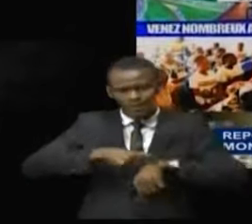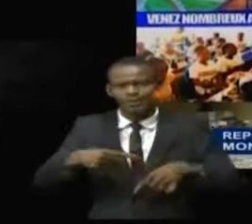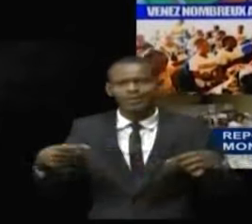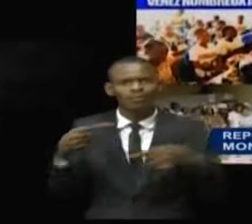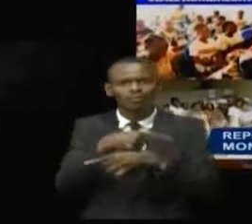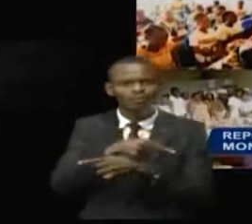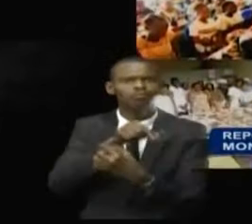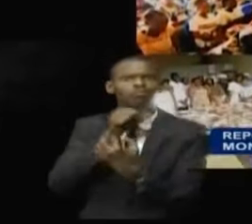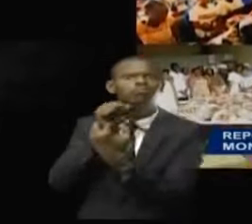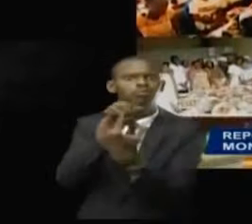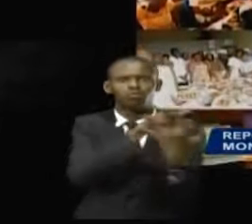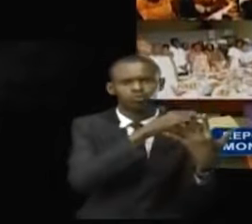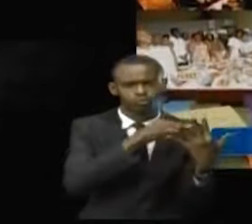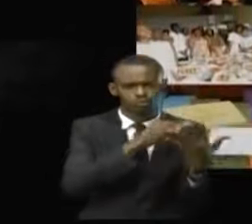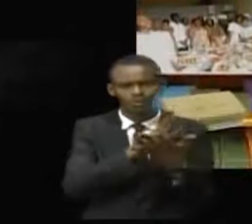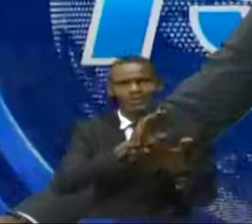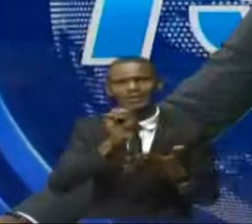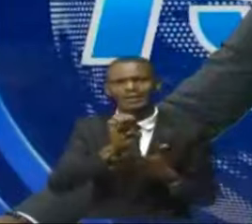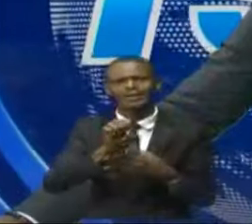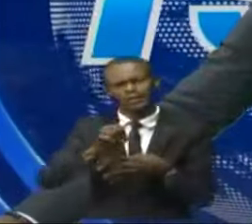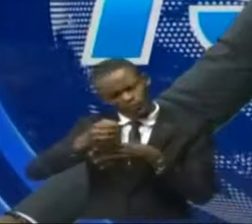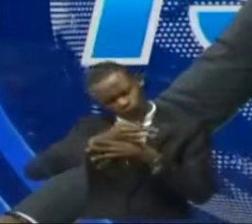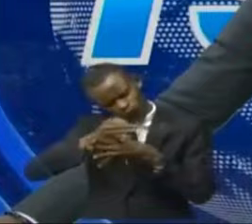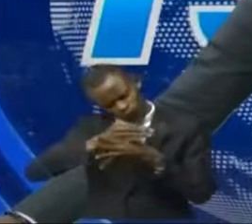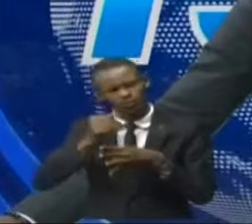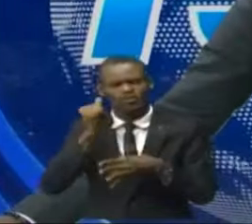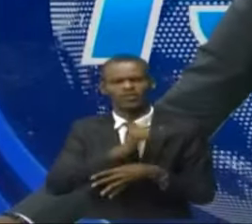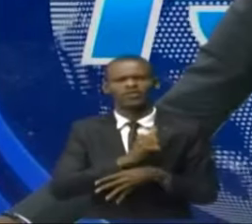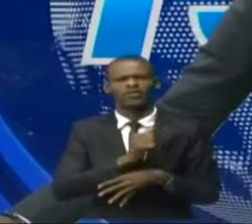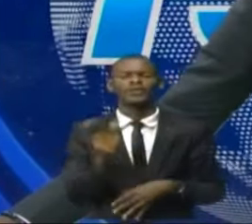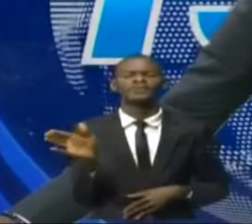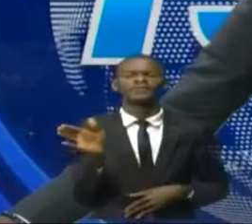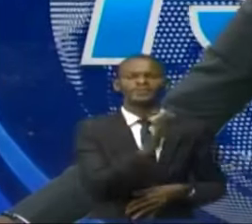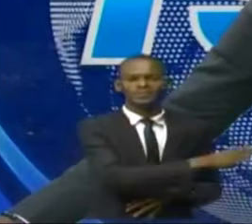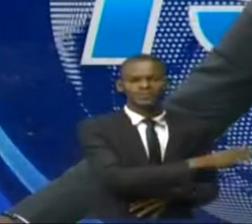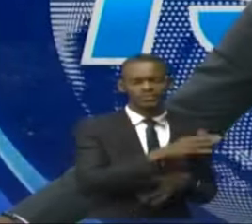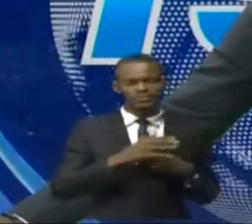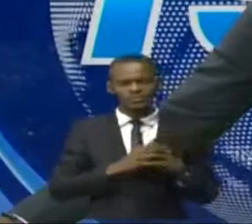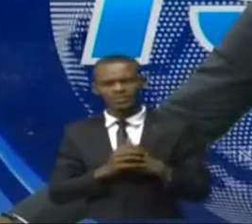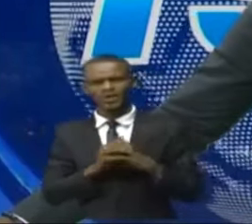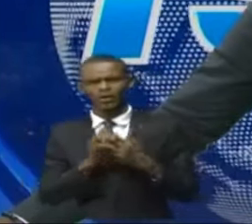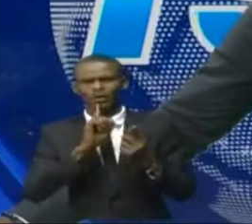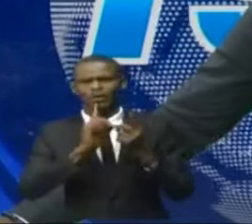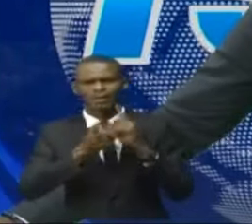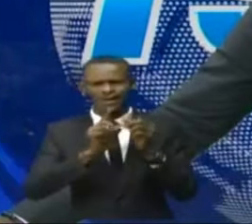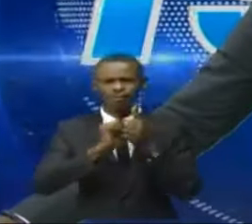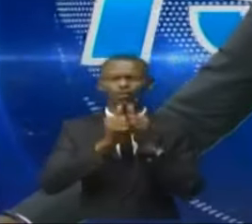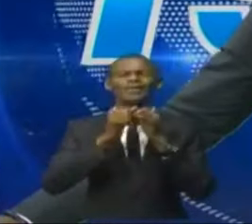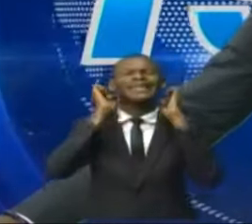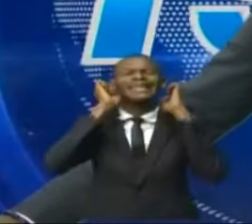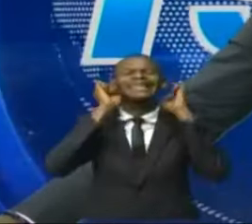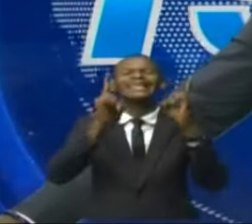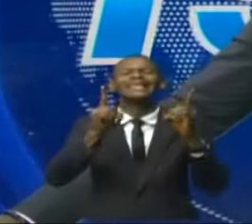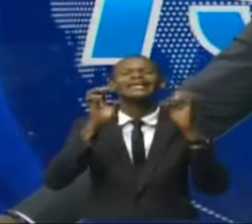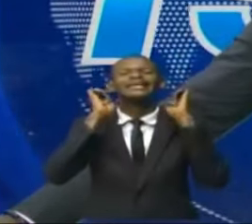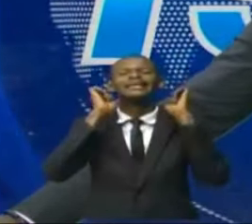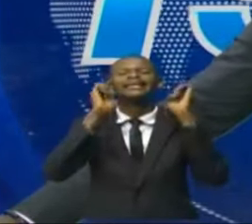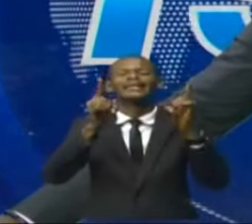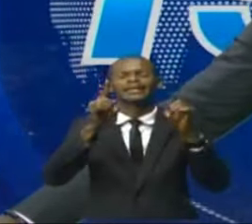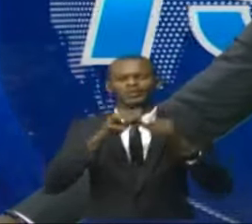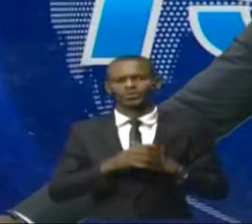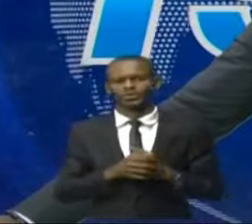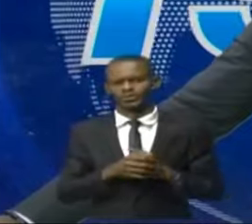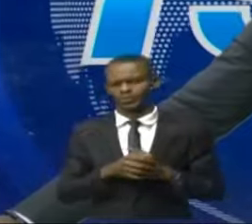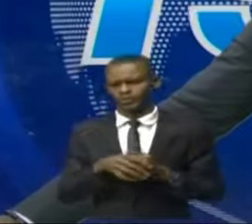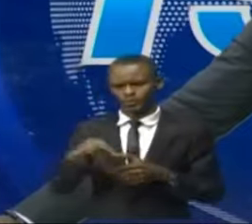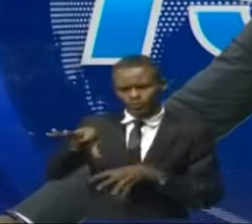la partie est de la RDC. Dans le chapitre de l'éducation, ils feront désormais partie des élites de la société.